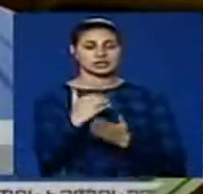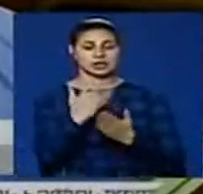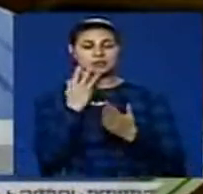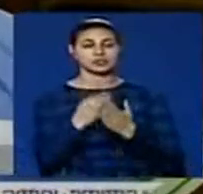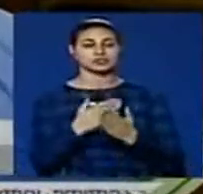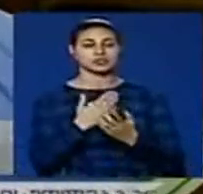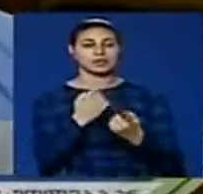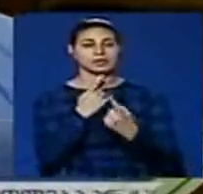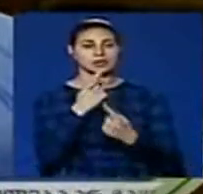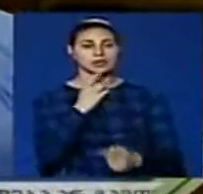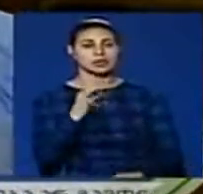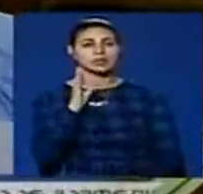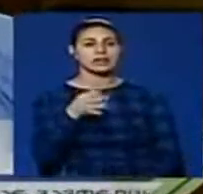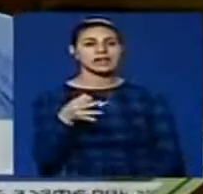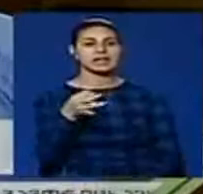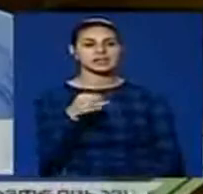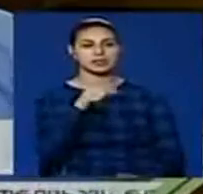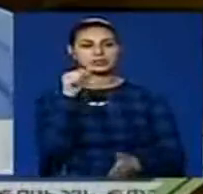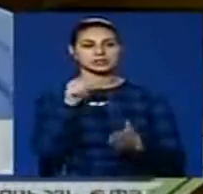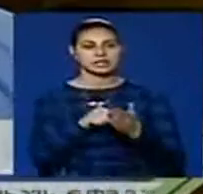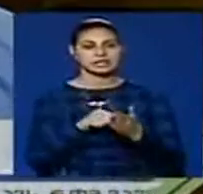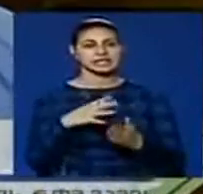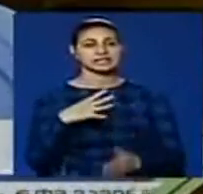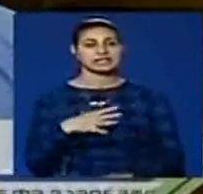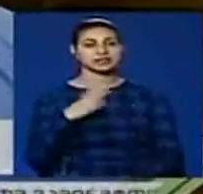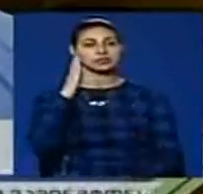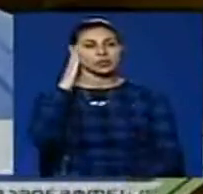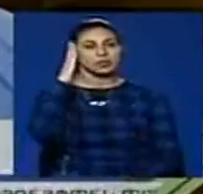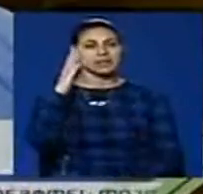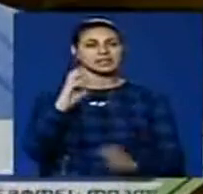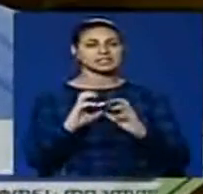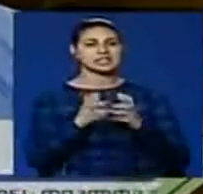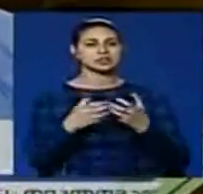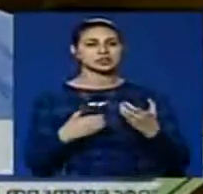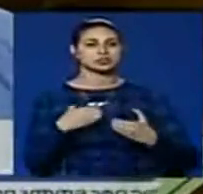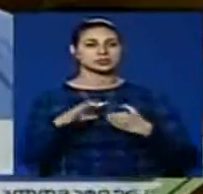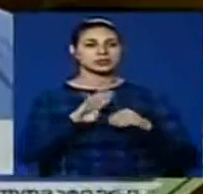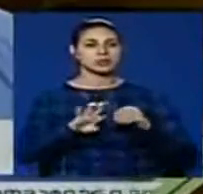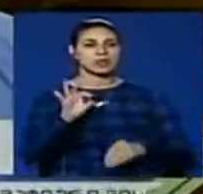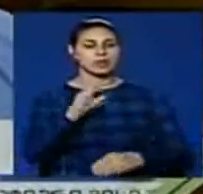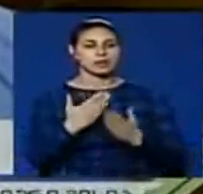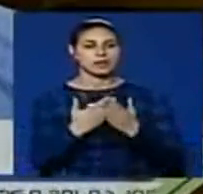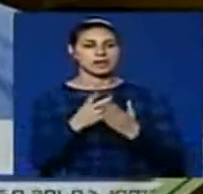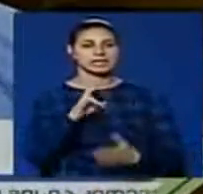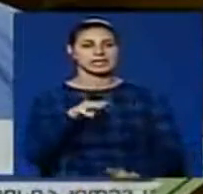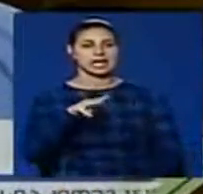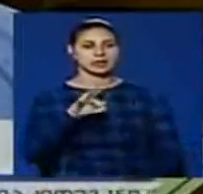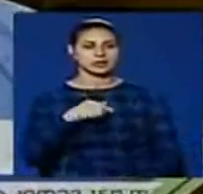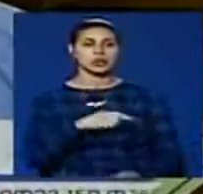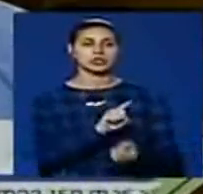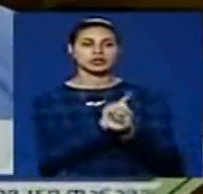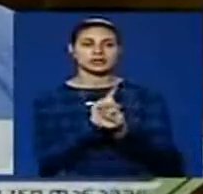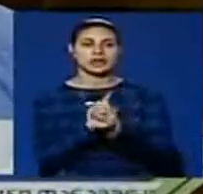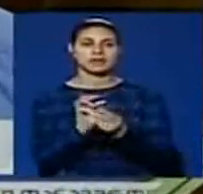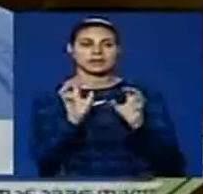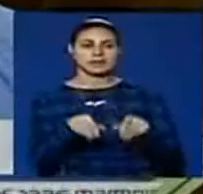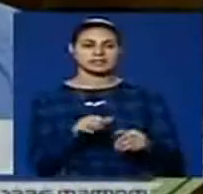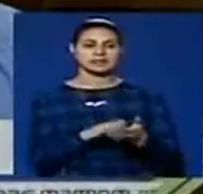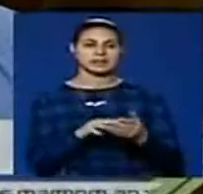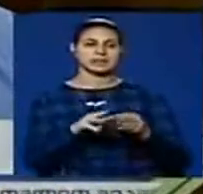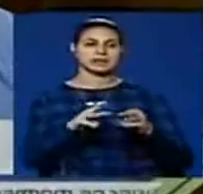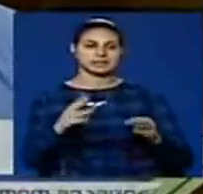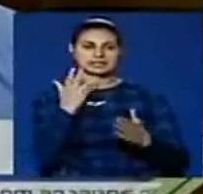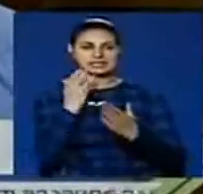რეგიონული უსაფრთხოების საკითხებზე, საქართველოს მომავალზე და საერთაშორისო უსაფრთხოებაზე, მათ შორის ნატოზე. შევხვდები პრეზიდენტს,